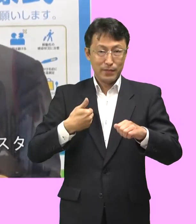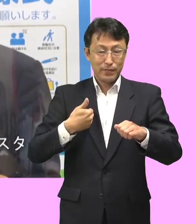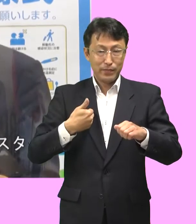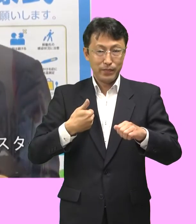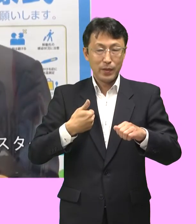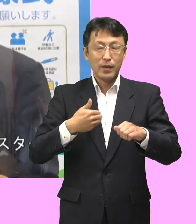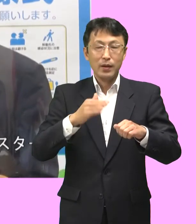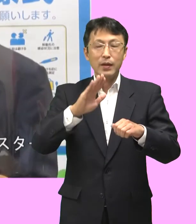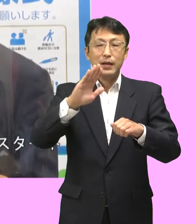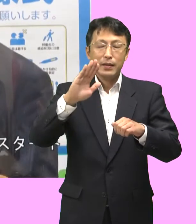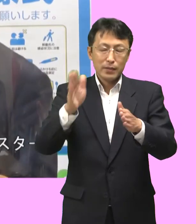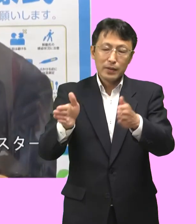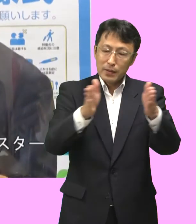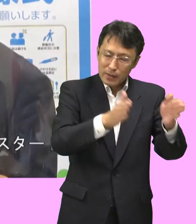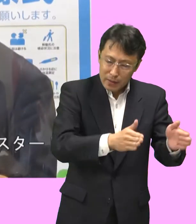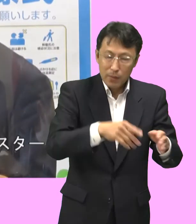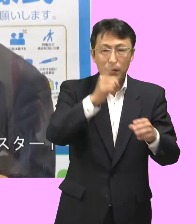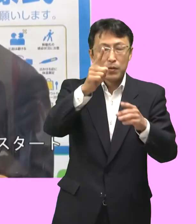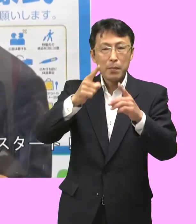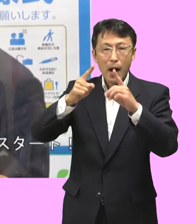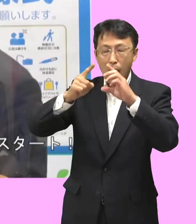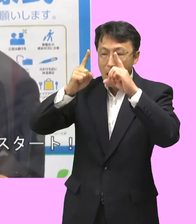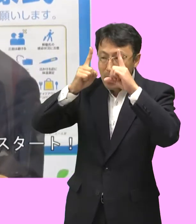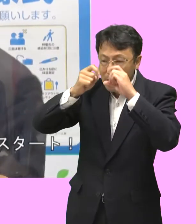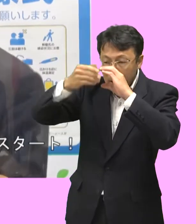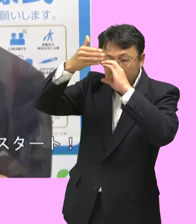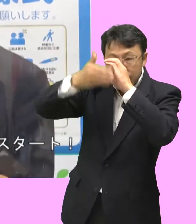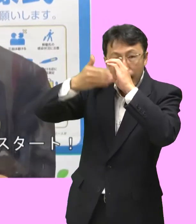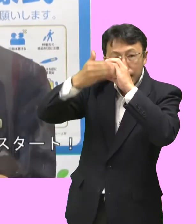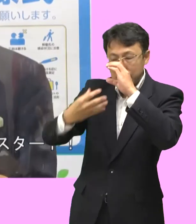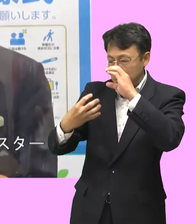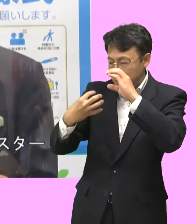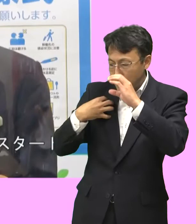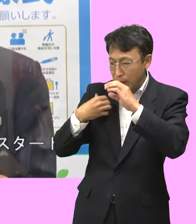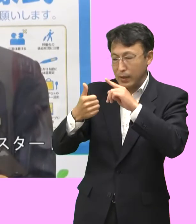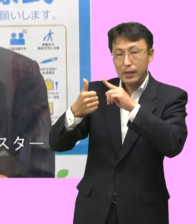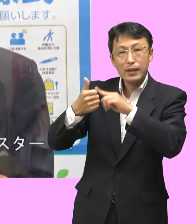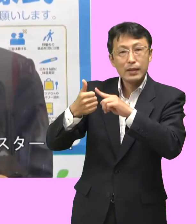っていただける方も募集をいたしておりまして、